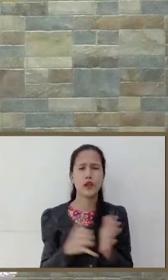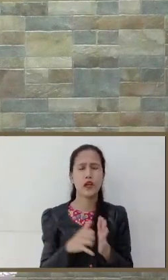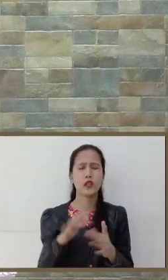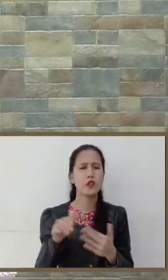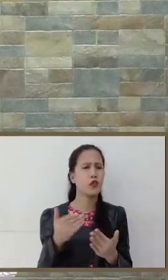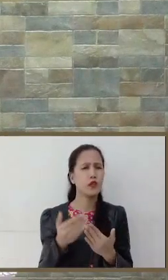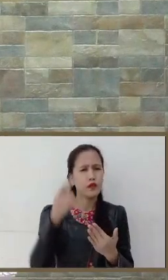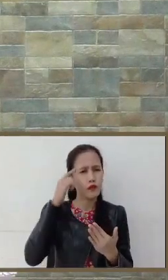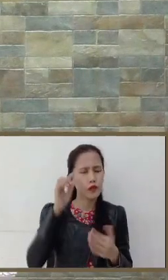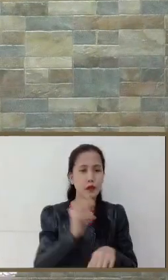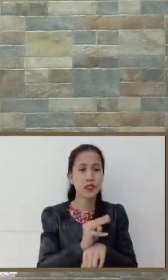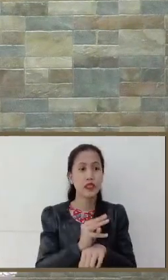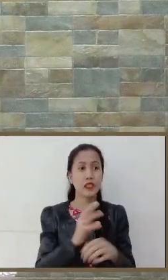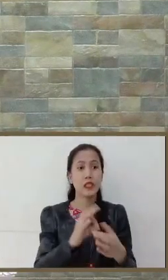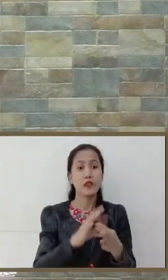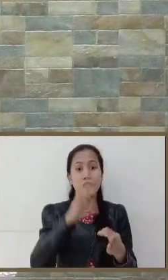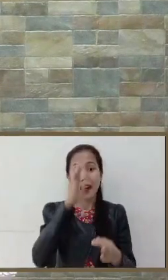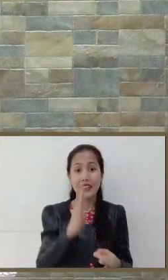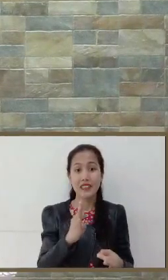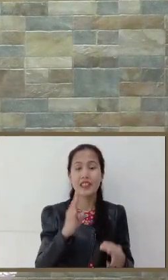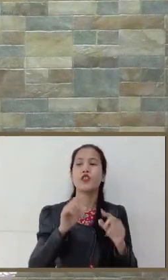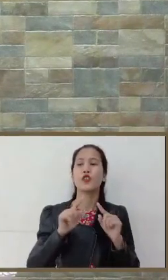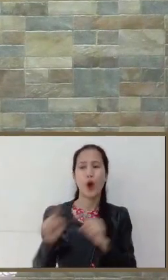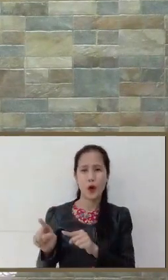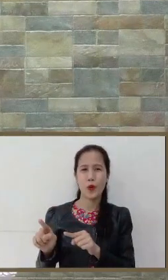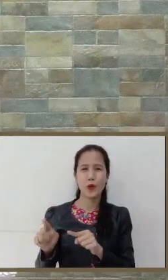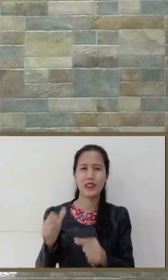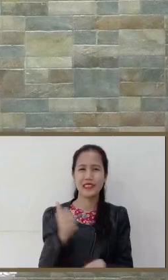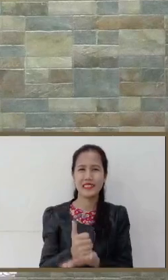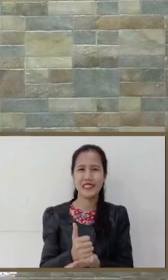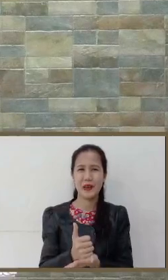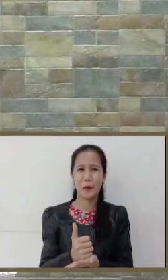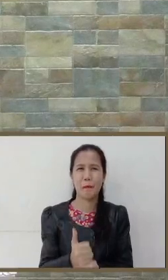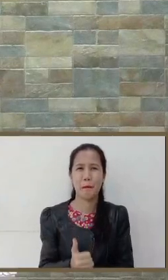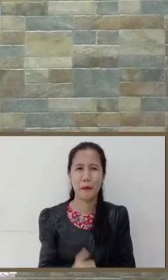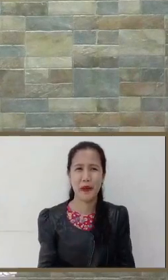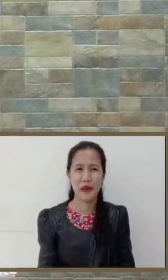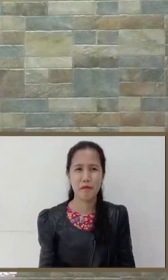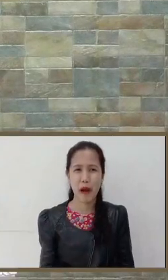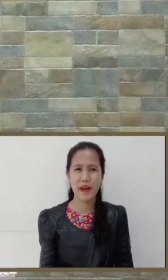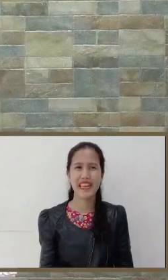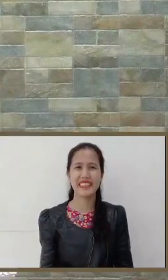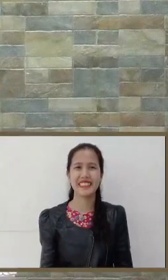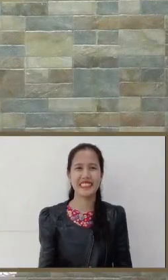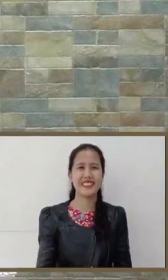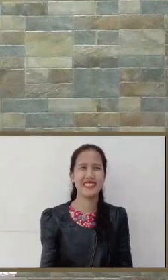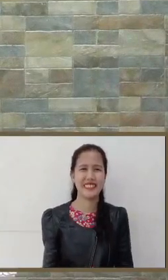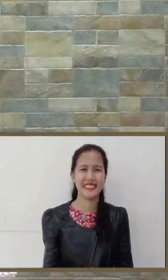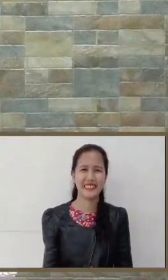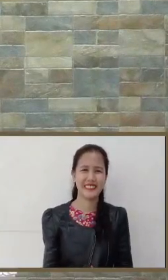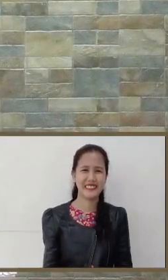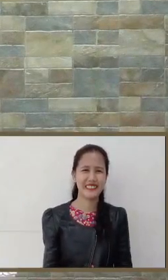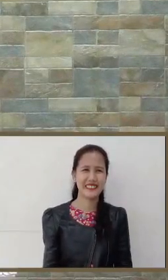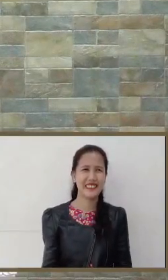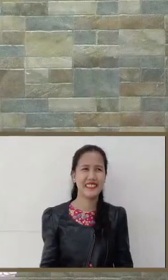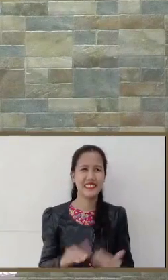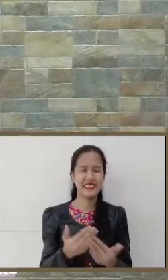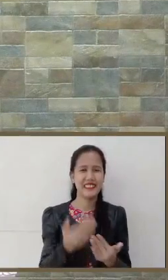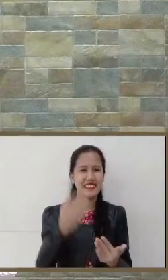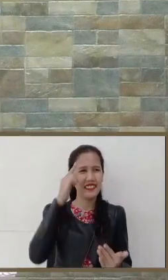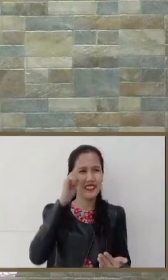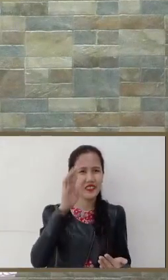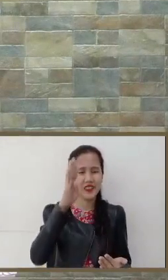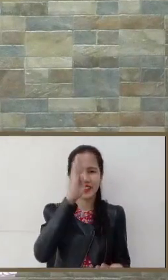Panginoon, papatulan natin yan. Amen! Amen! Mga kapatid, di ko na kailangan ng position para mag-enjoy ko ang